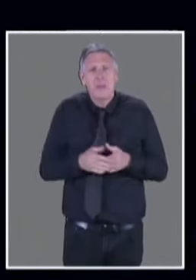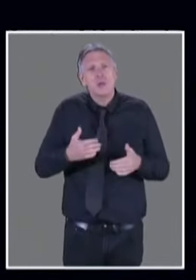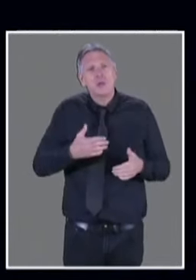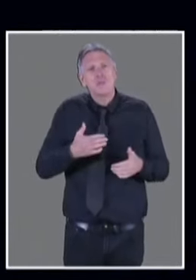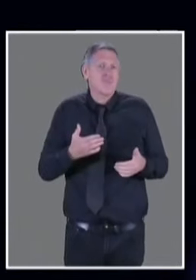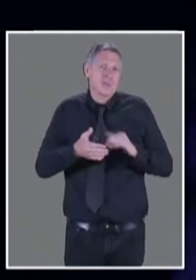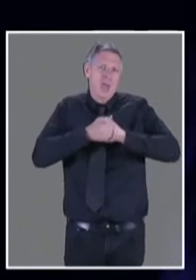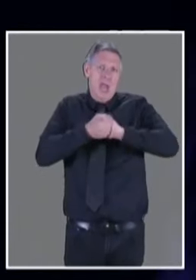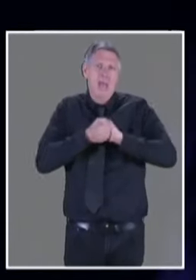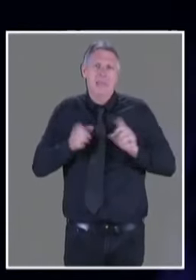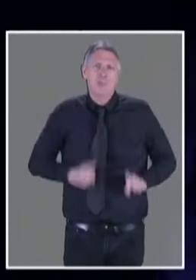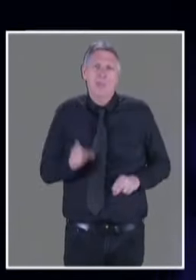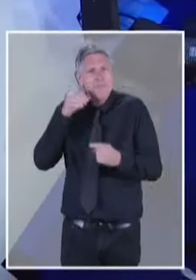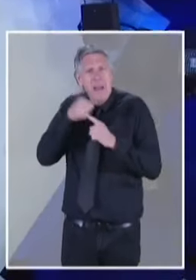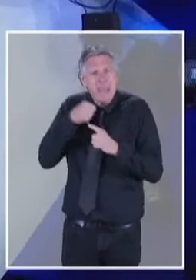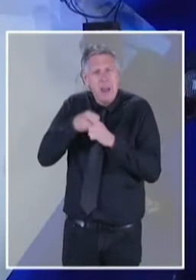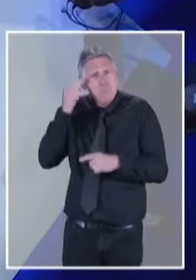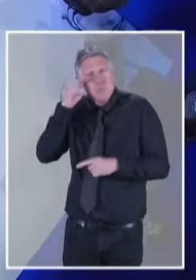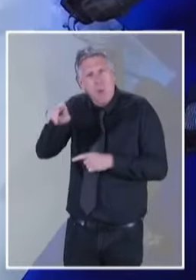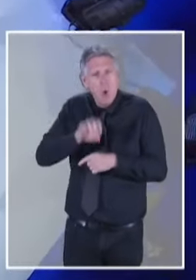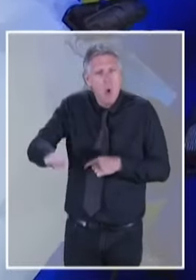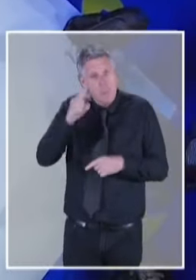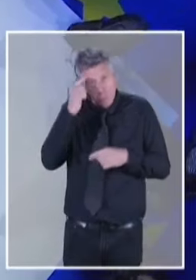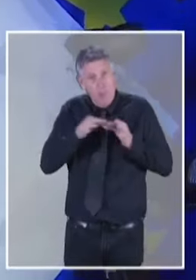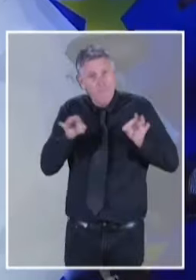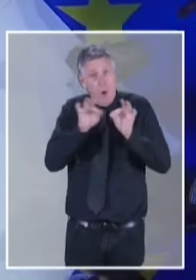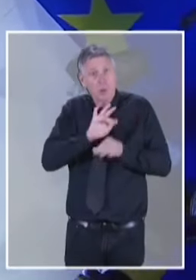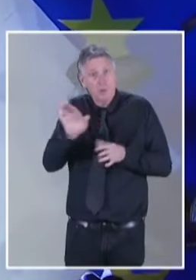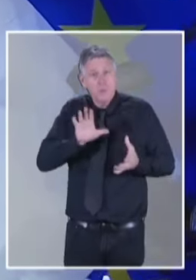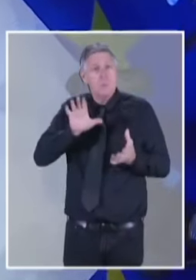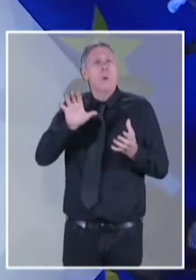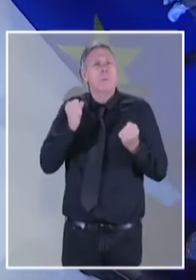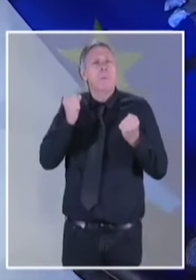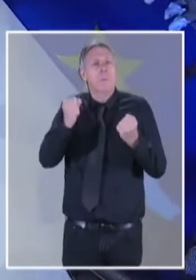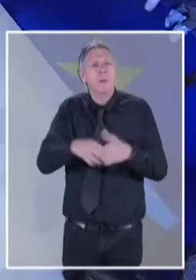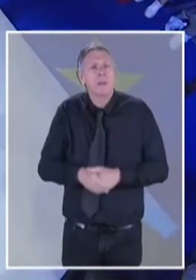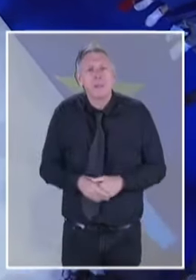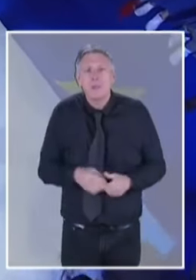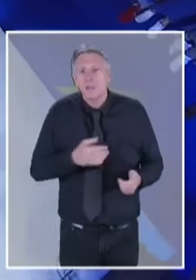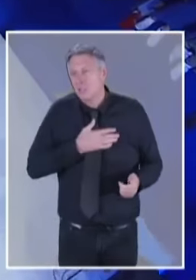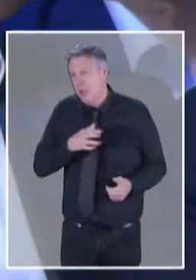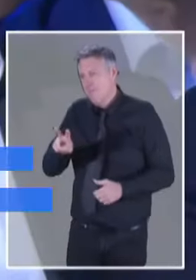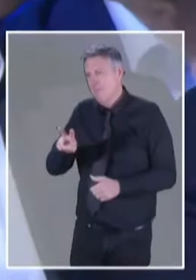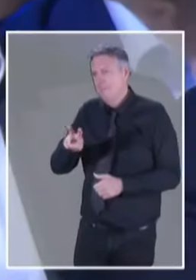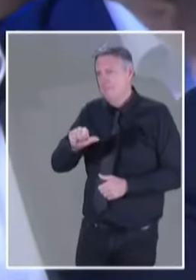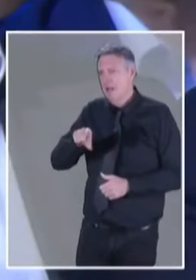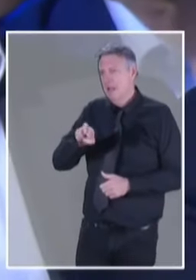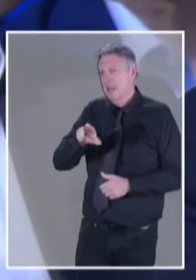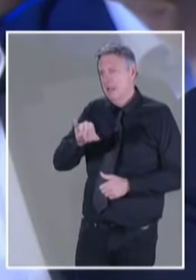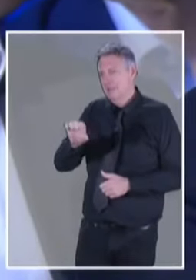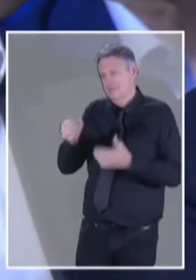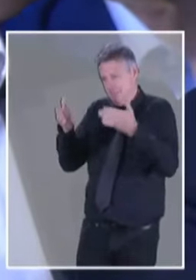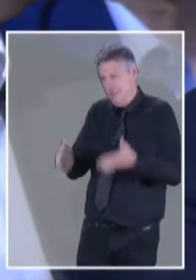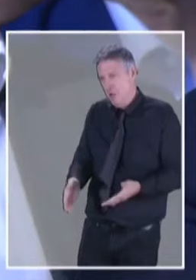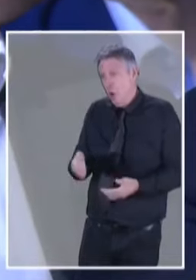primo ministro Gabriel atal ha invece invitato gli elettori a lottare contro L'ascesa dell'estrema destra